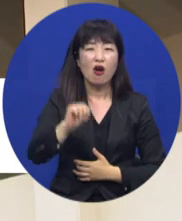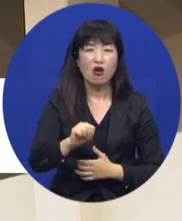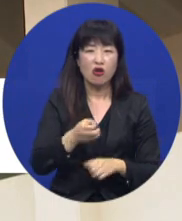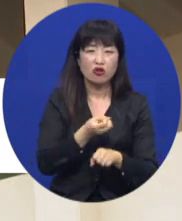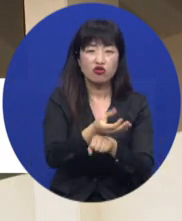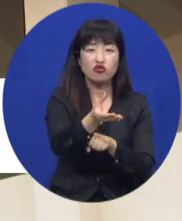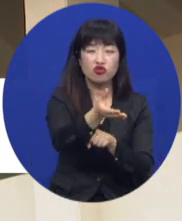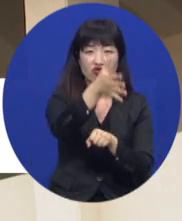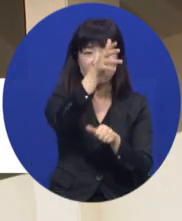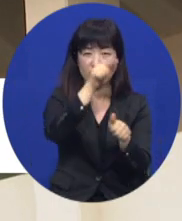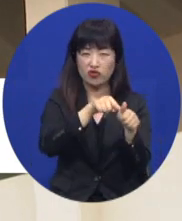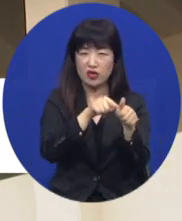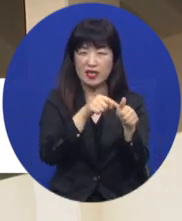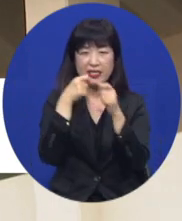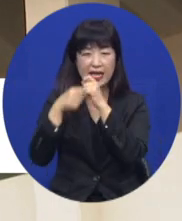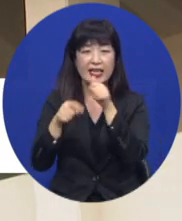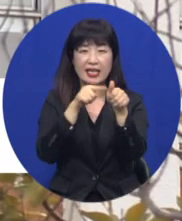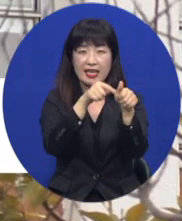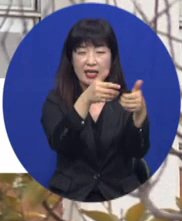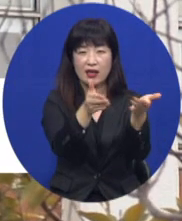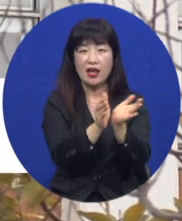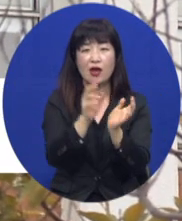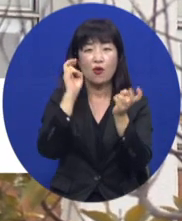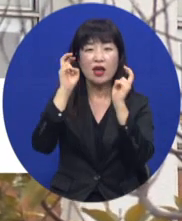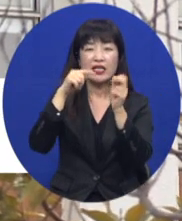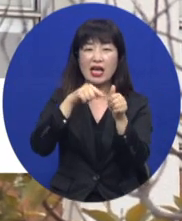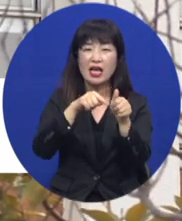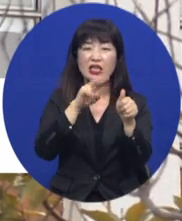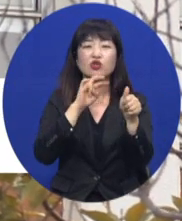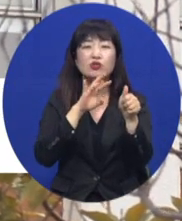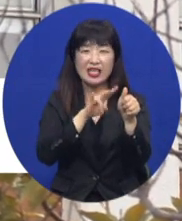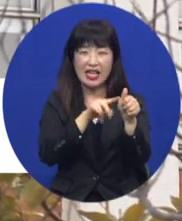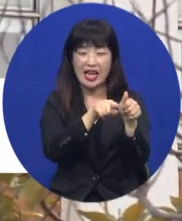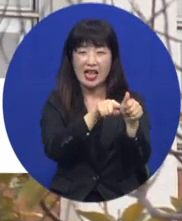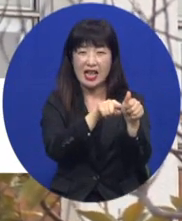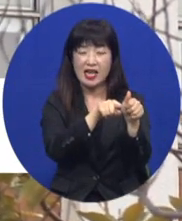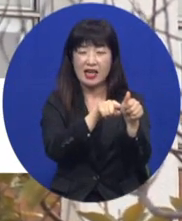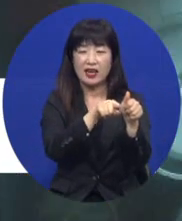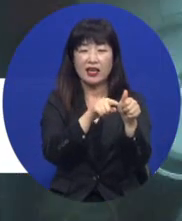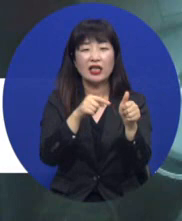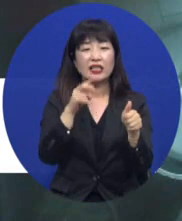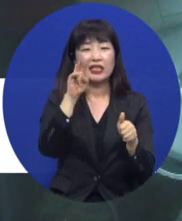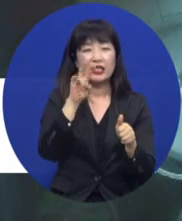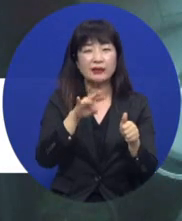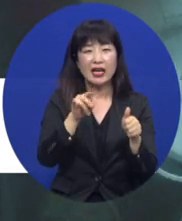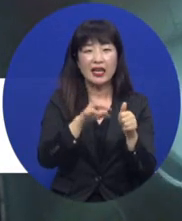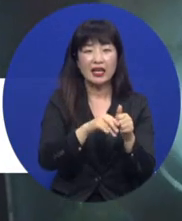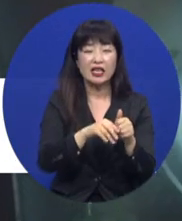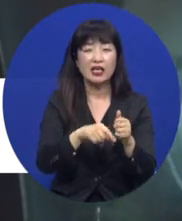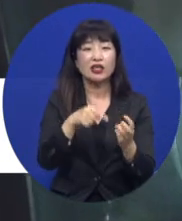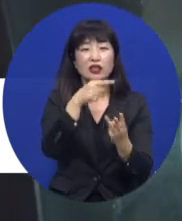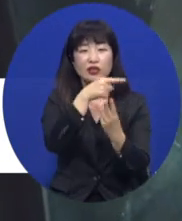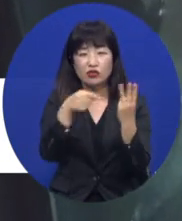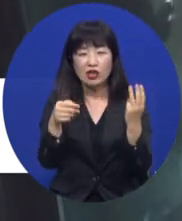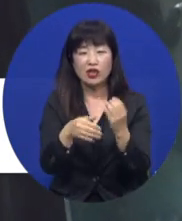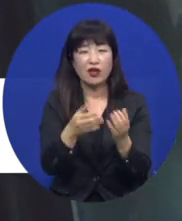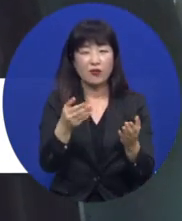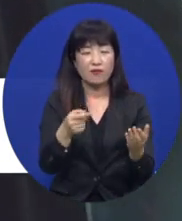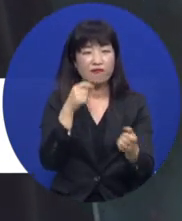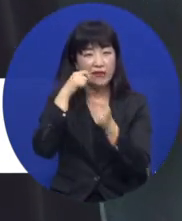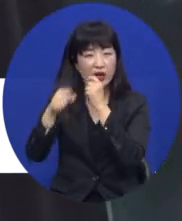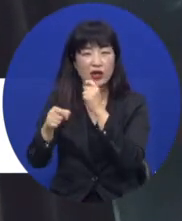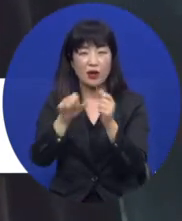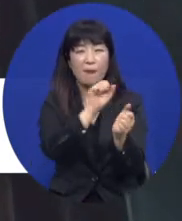사기단 주범인 뭐 무역회사 대표 20 뇌사 레이스 르 지난 24일 충북 청주에서 근거해 사기 혐의로